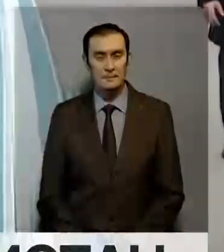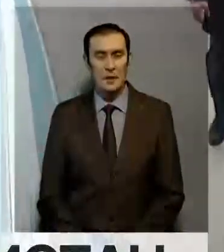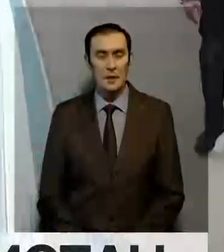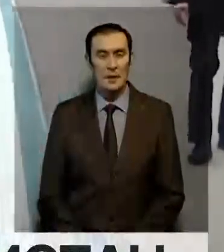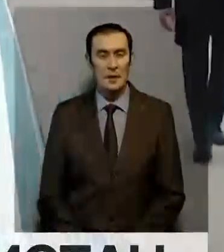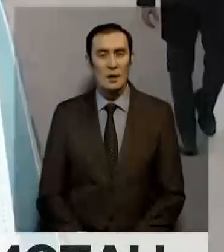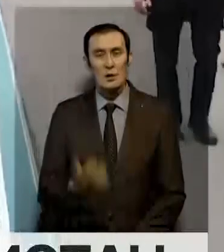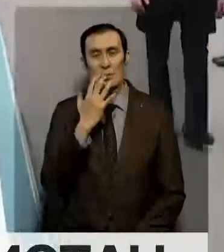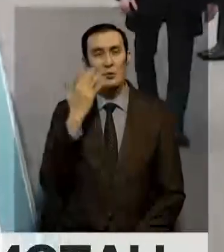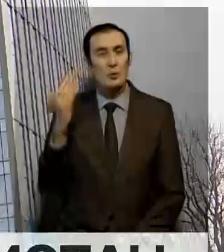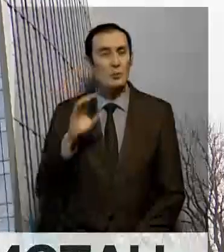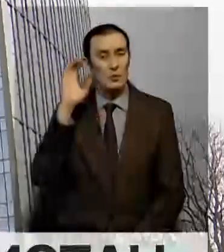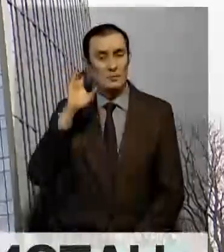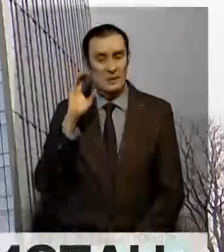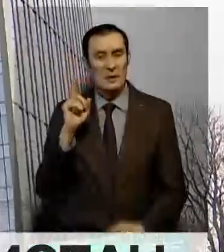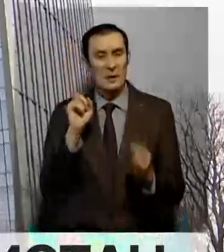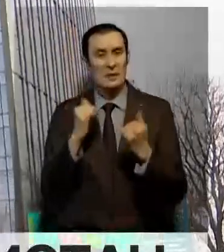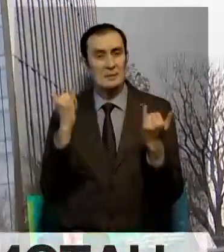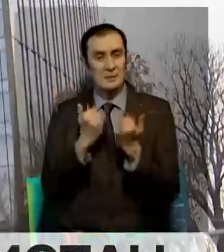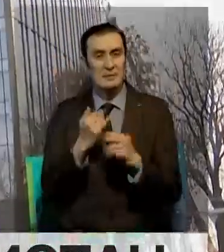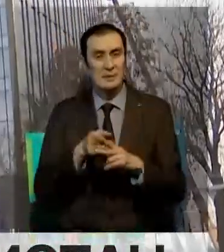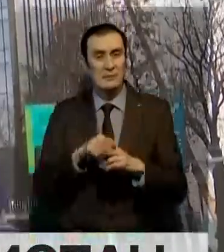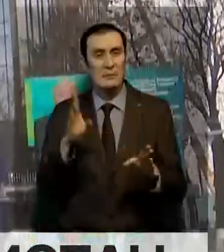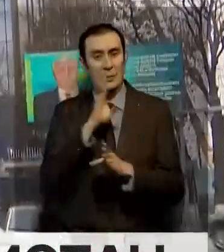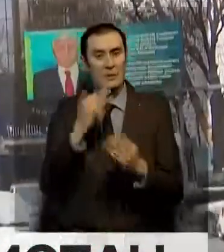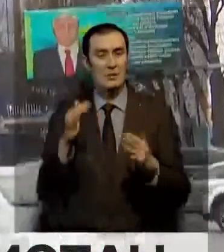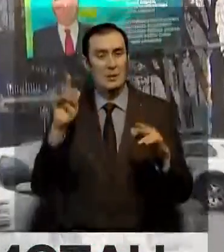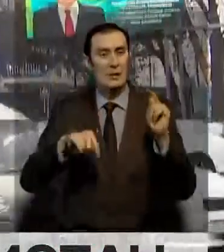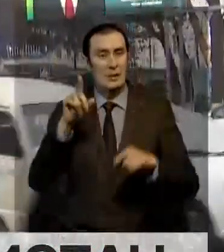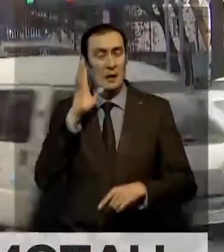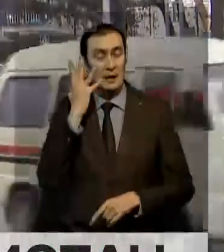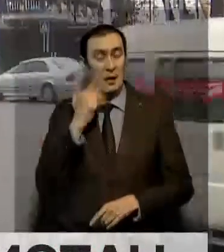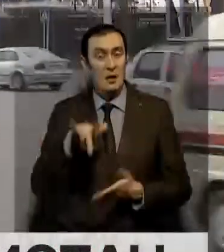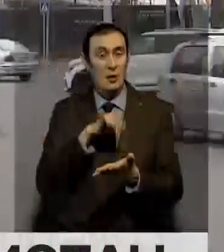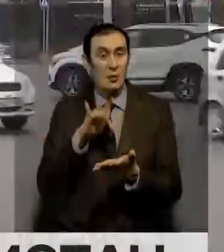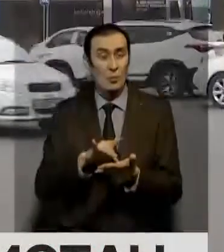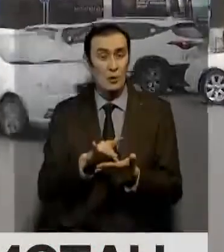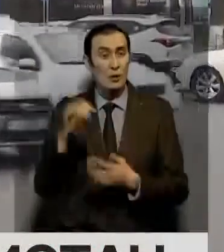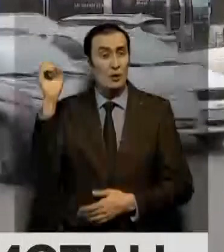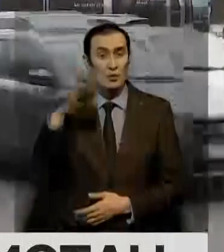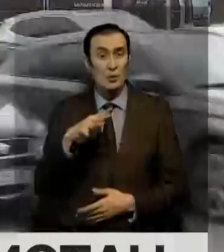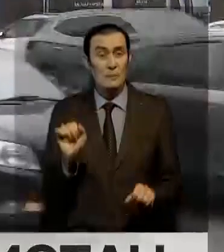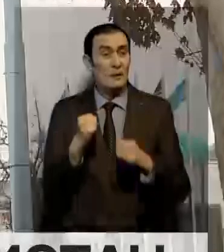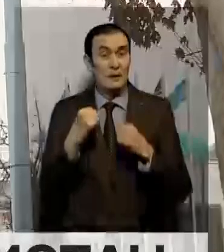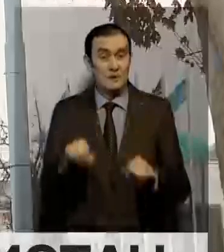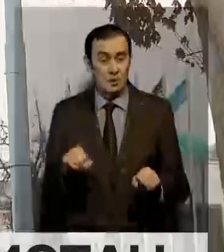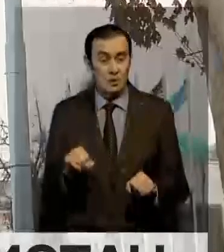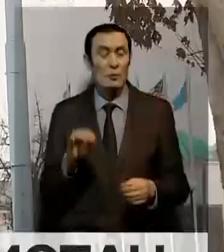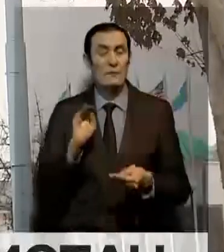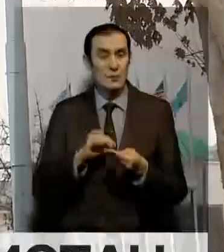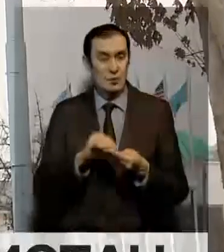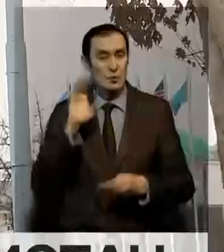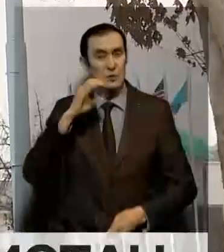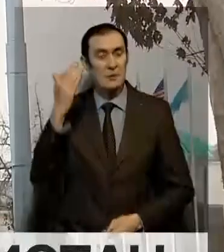Теплое узбекское гостеприимство компенсирует пасмурную погоду в Ташкенте. Тот редкий случай, когда город назвать солнечным невозможно, но все же